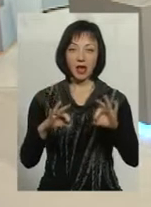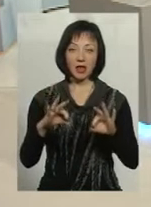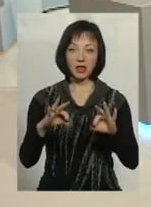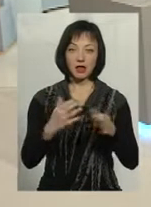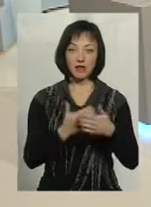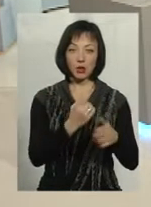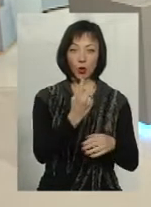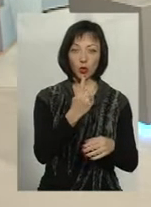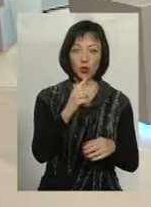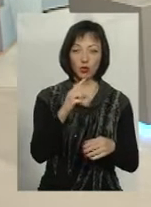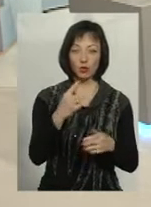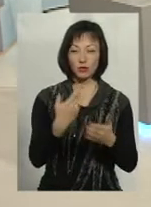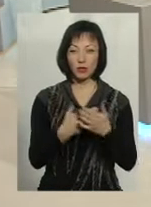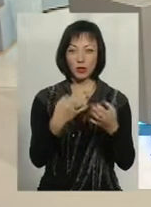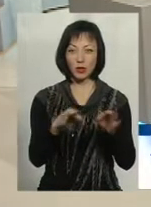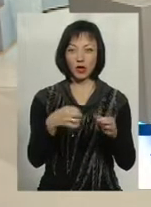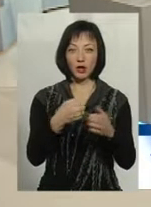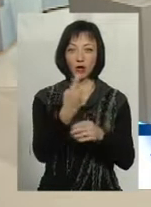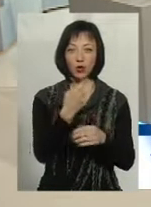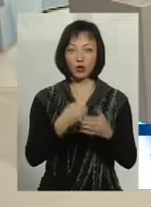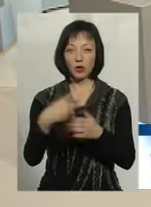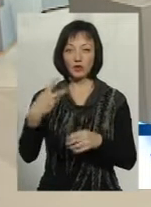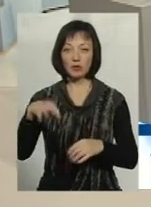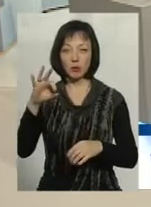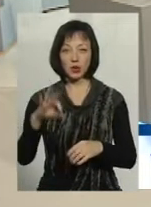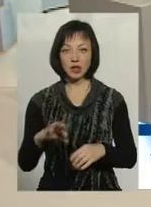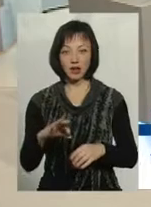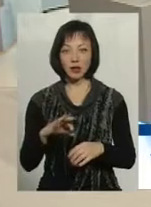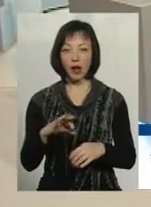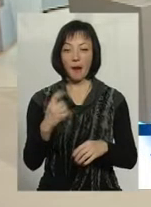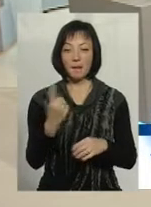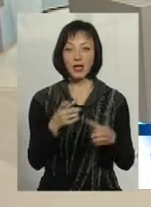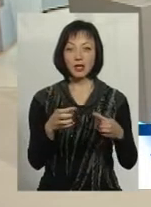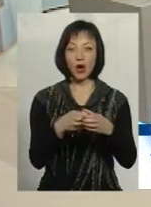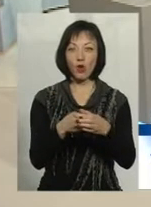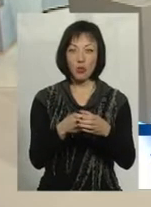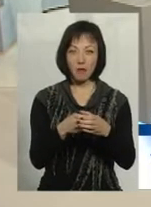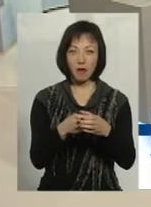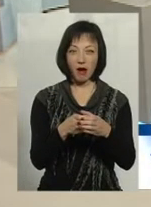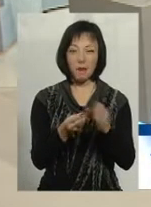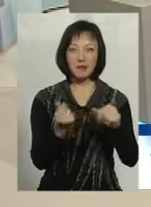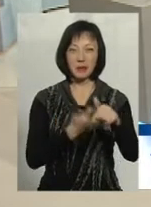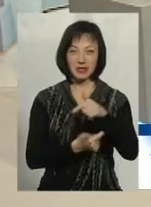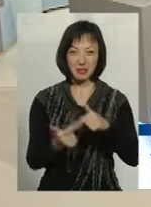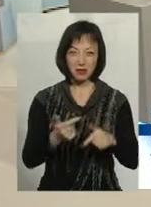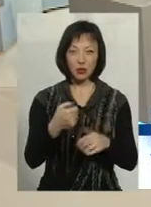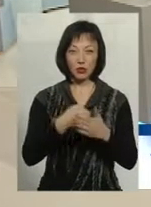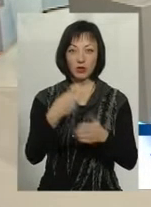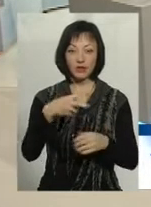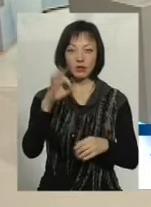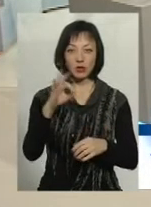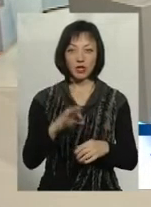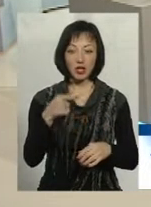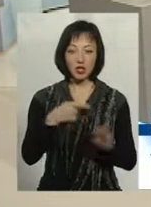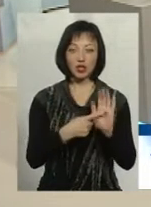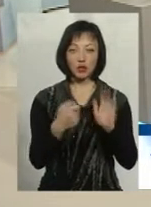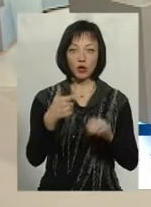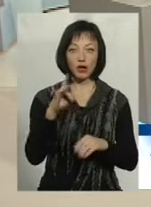ухвалили наші народні обранці, і яким чином це може відобразитися